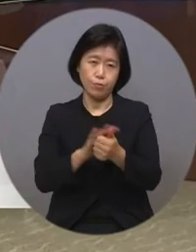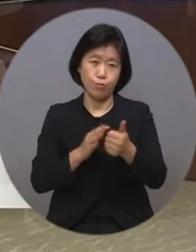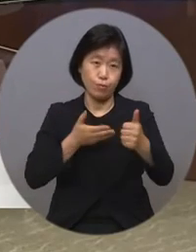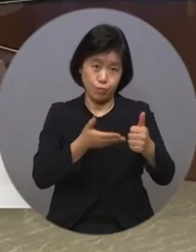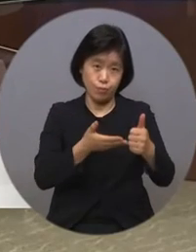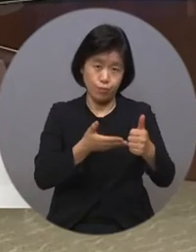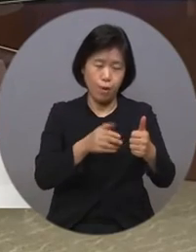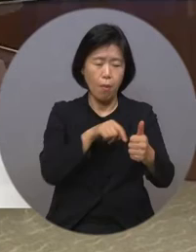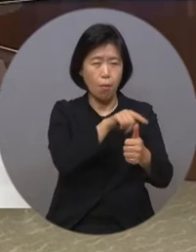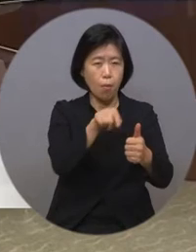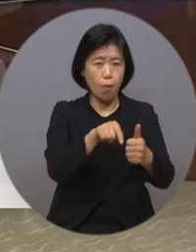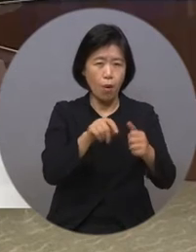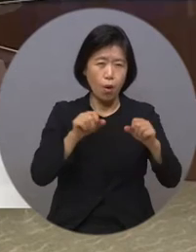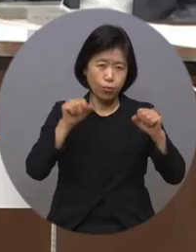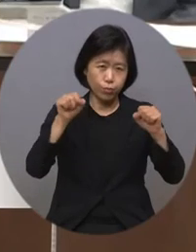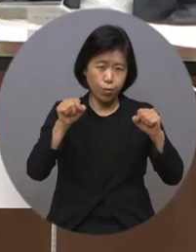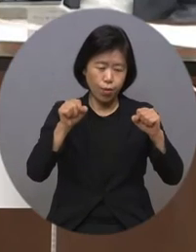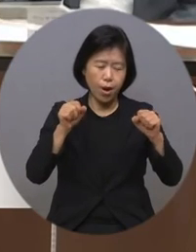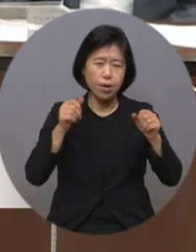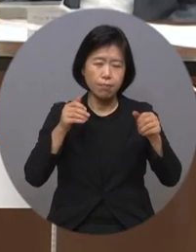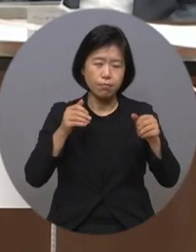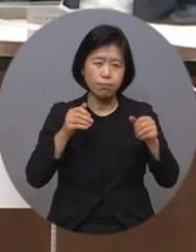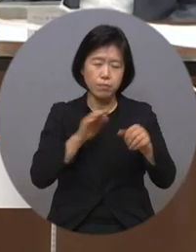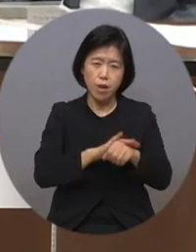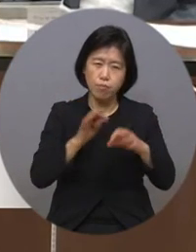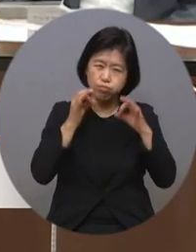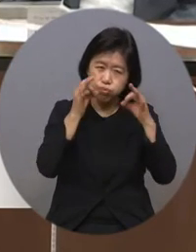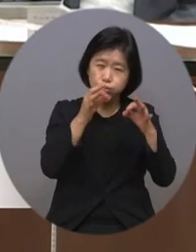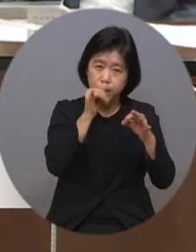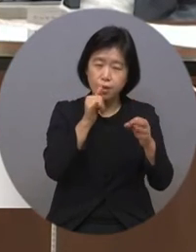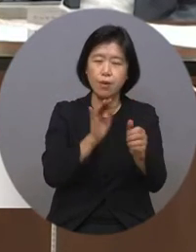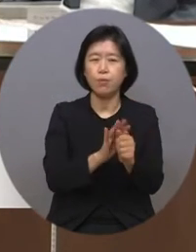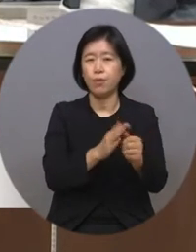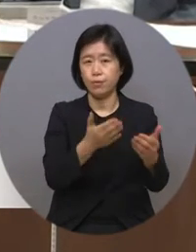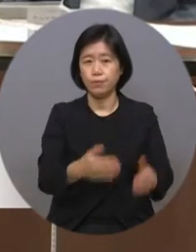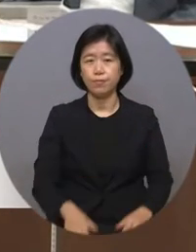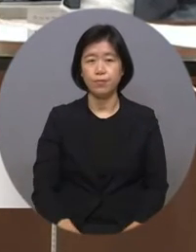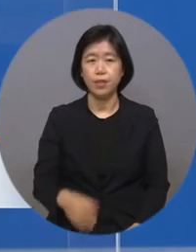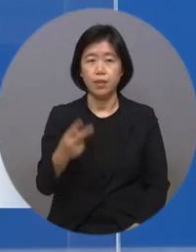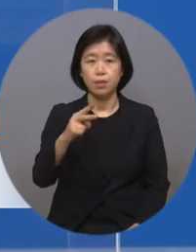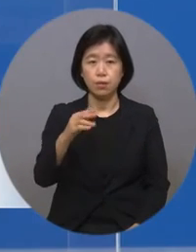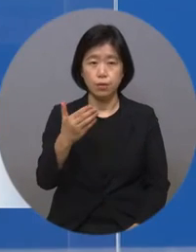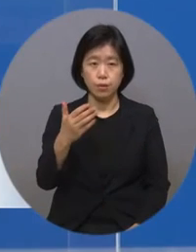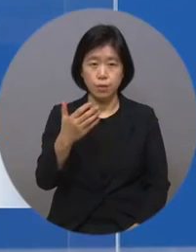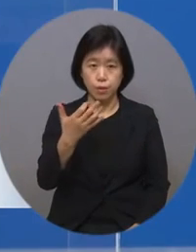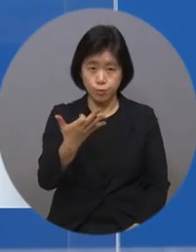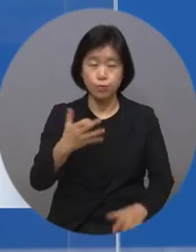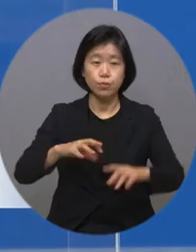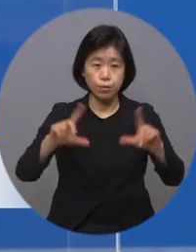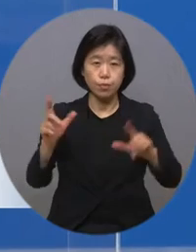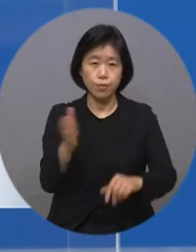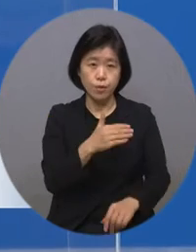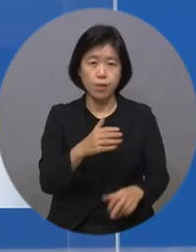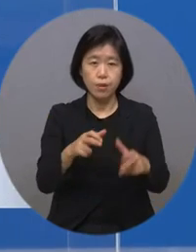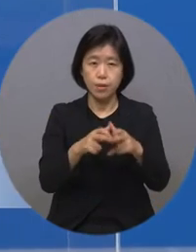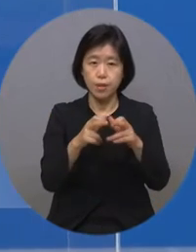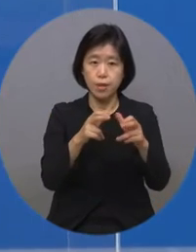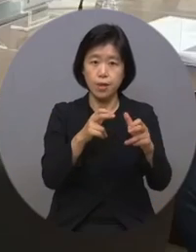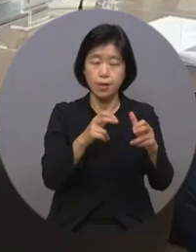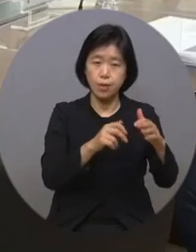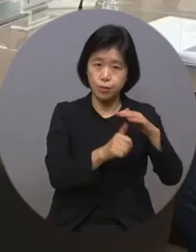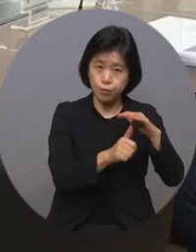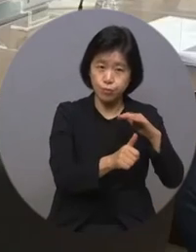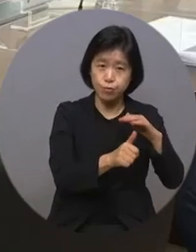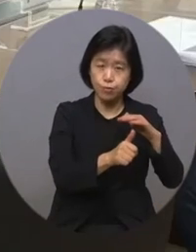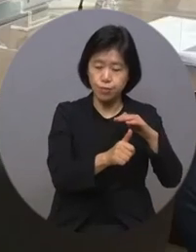운동에 전념토록 돕습니다. 전남도 장애인체육회는 2019년부터 장애인 선수 취업 연계